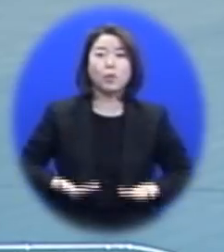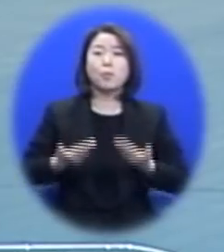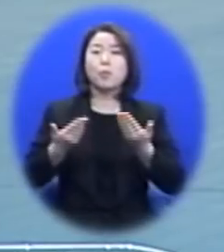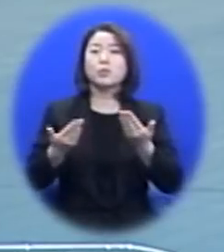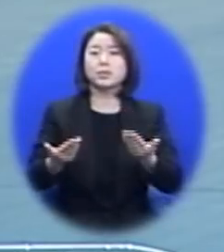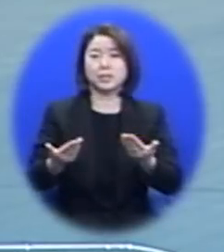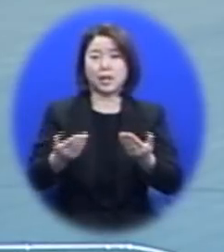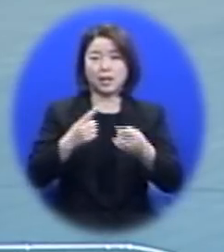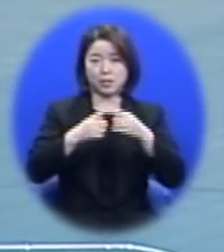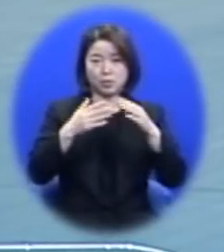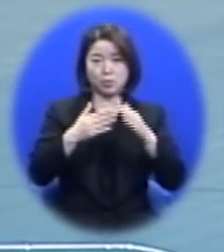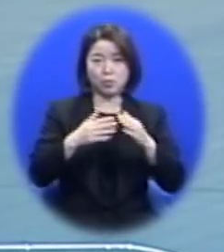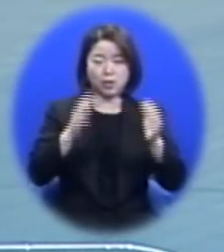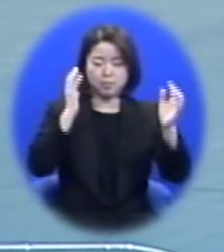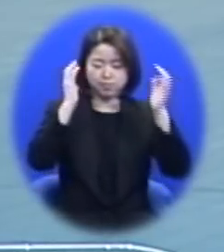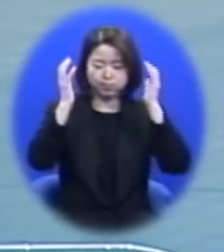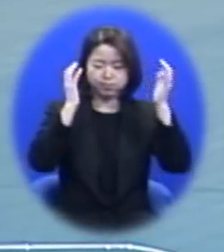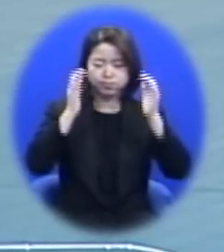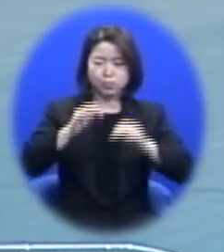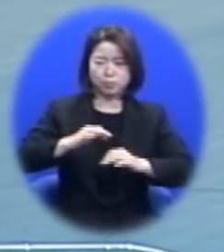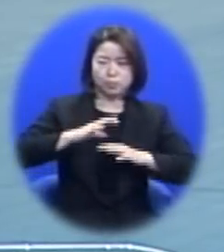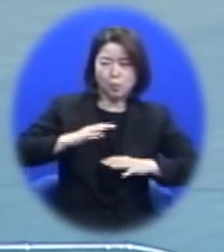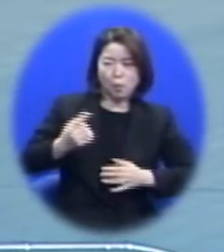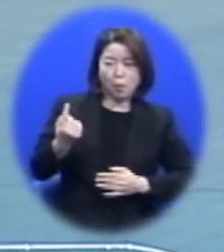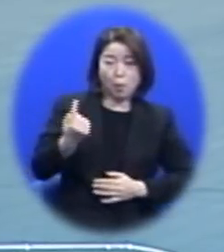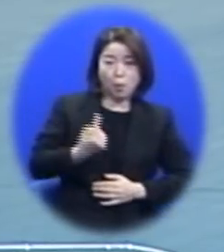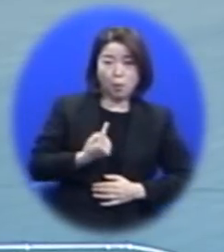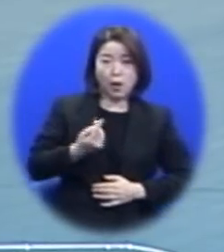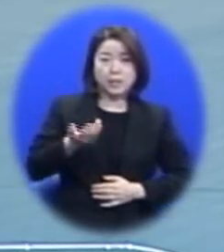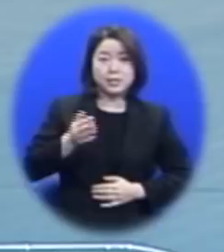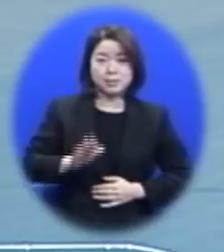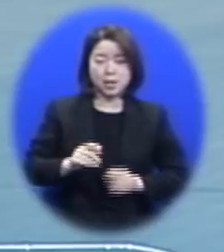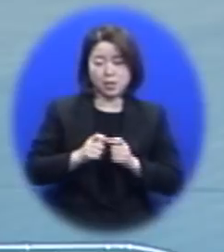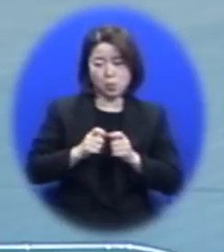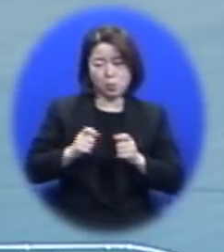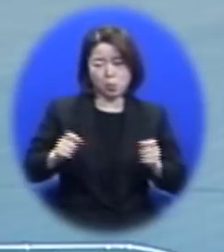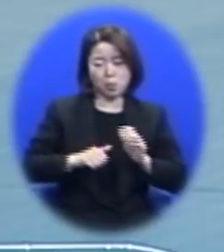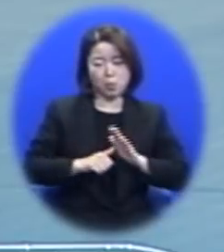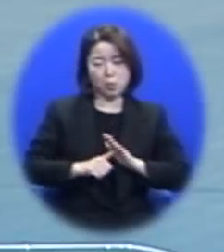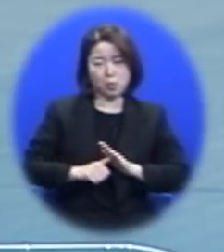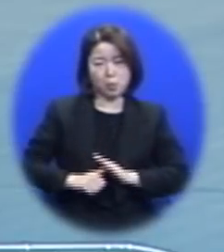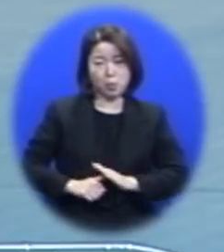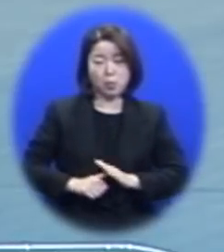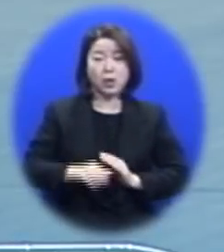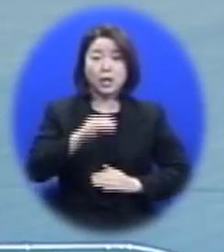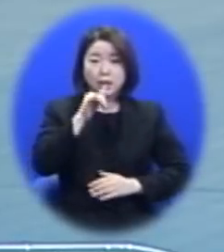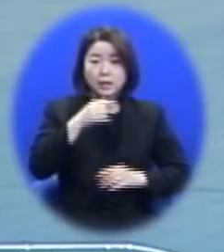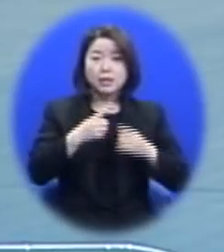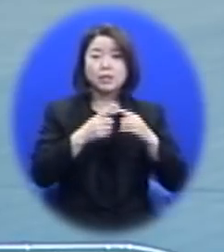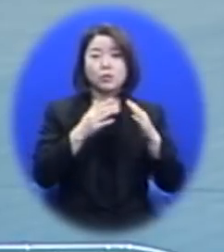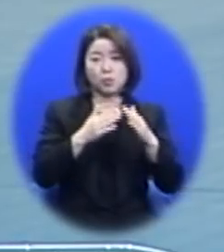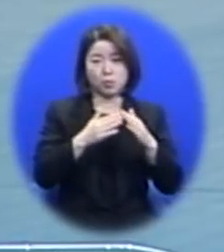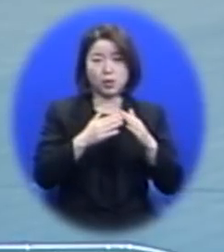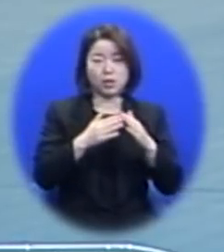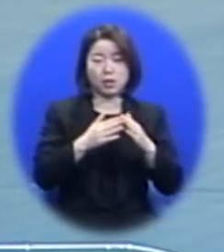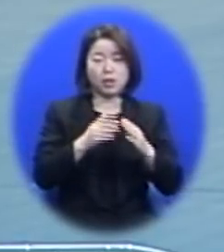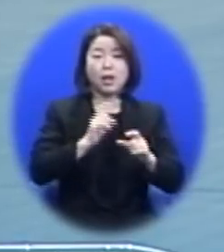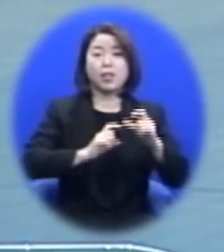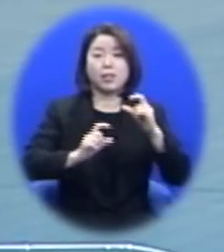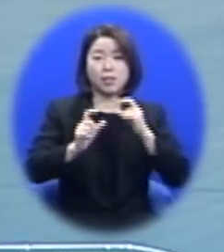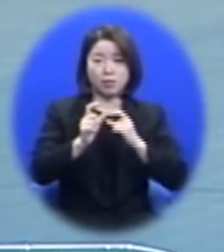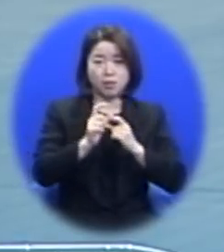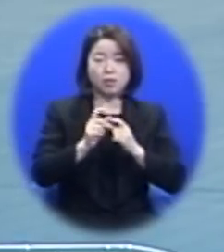교회였습니다. 환난이 무섭게 닥쳐와도 오래 참음에 인내가 있는 교회였습니다.